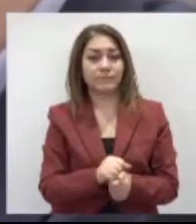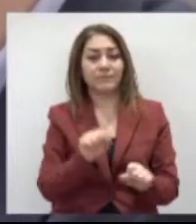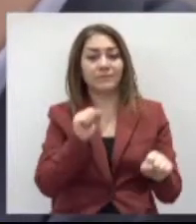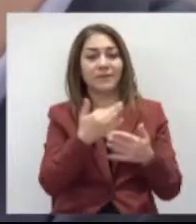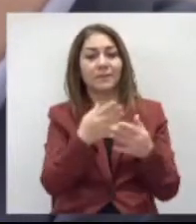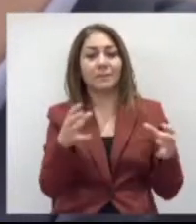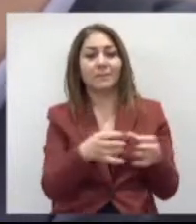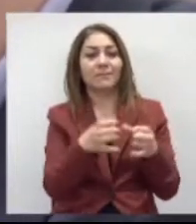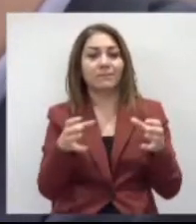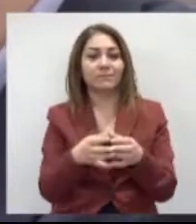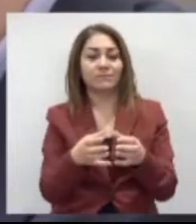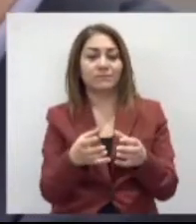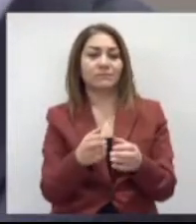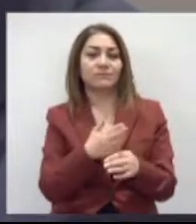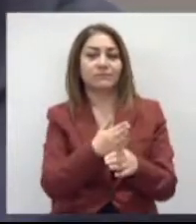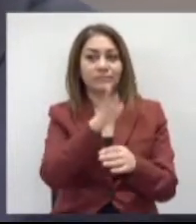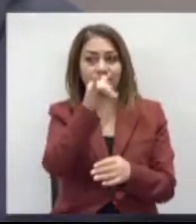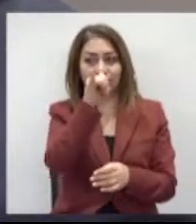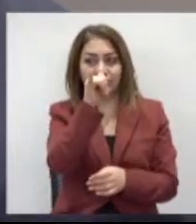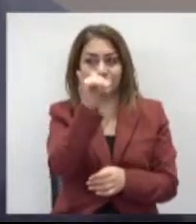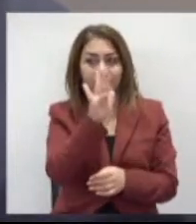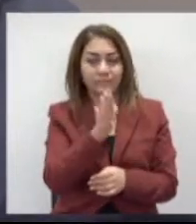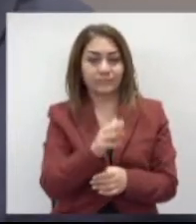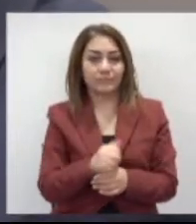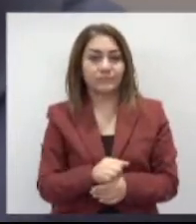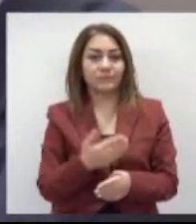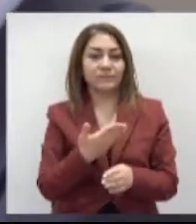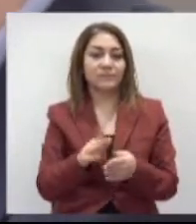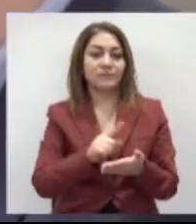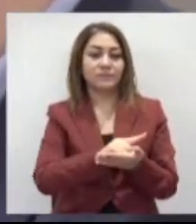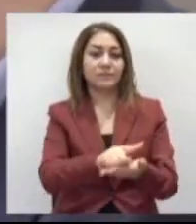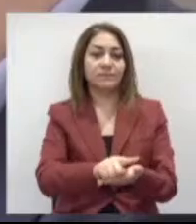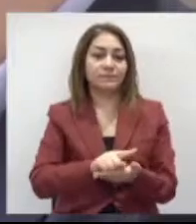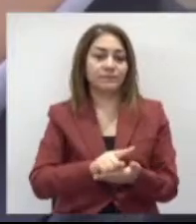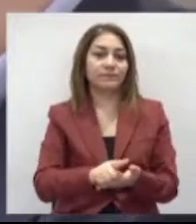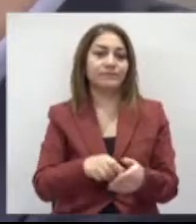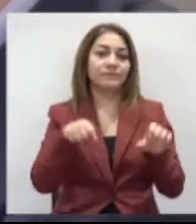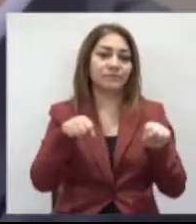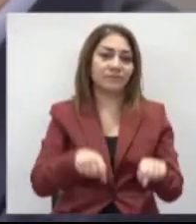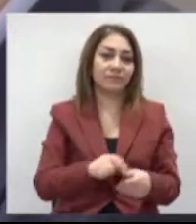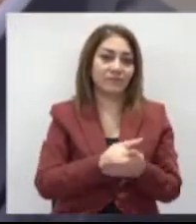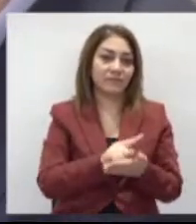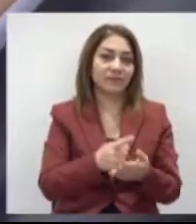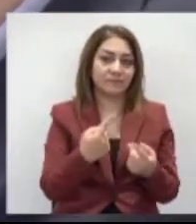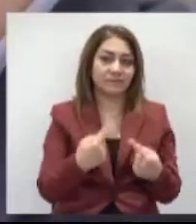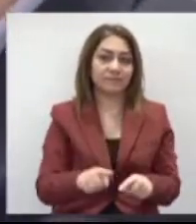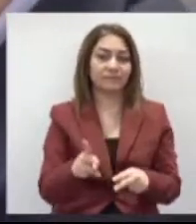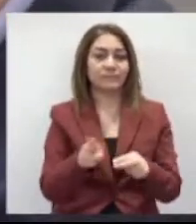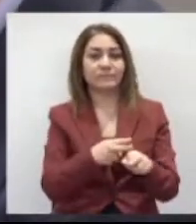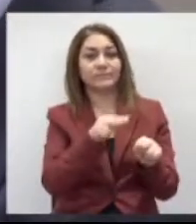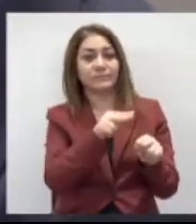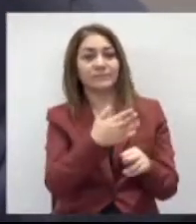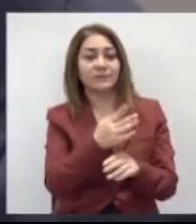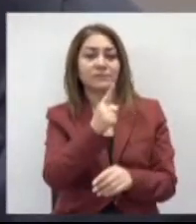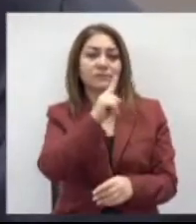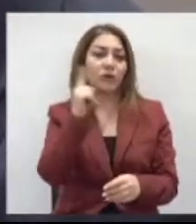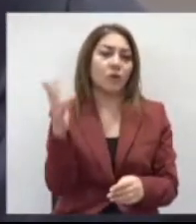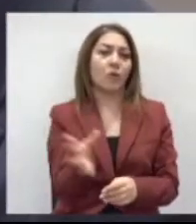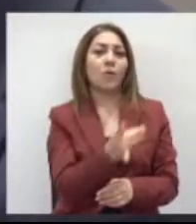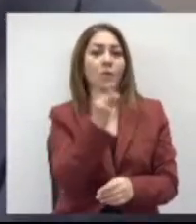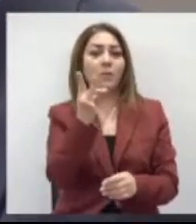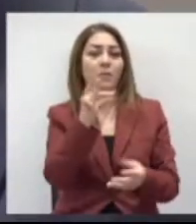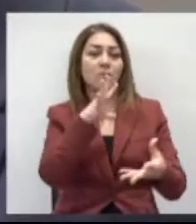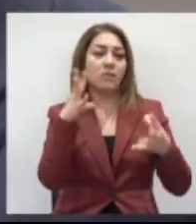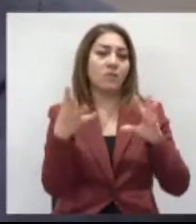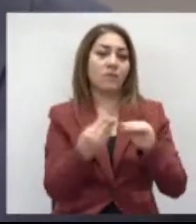տարբեր մարմինների կամ բաժանել, օրինակ, առանձին քննարկել լիազորությունները առանձին փոխզսպումը։ Այս ամենը մի հատ մեծ հարց է,